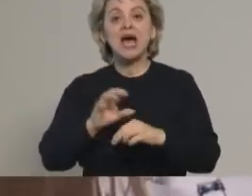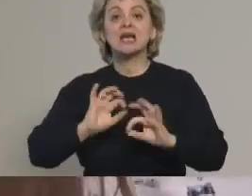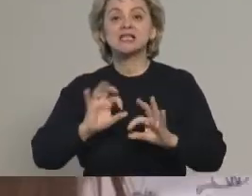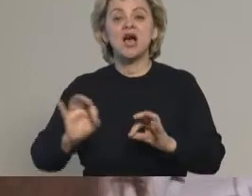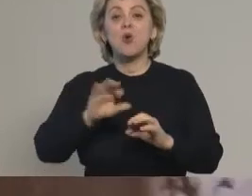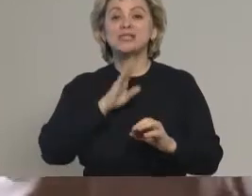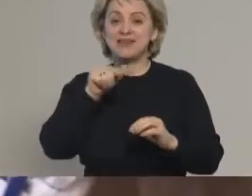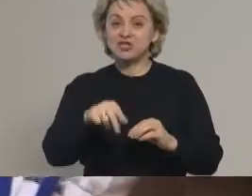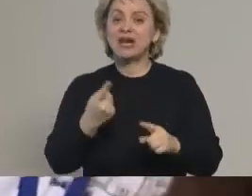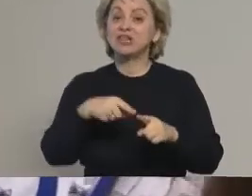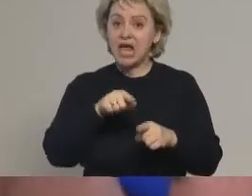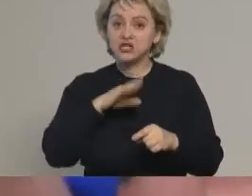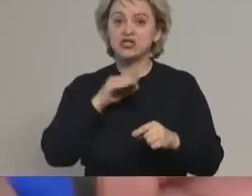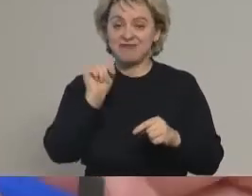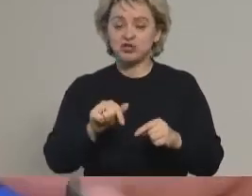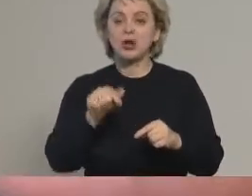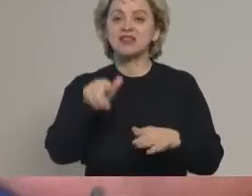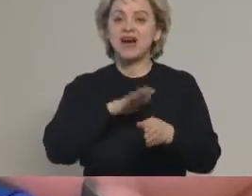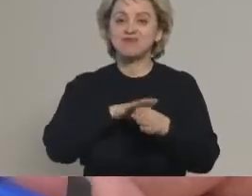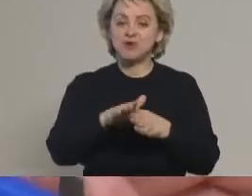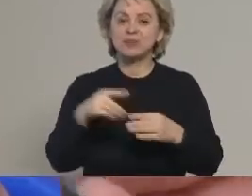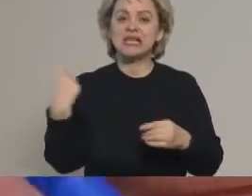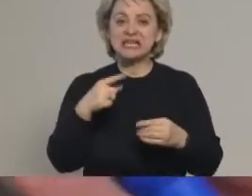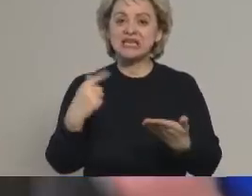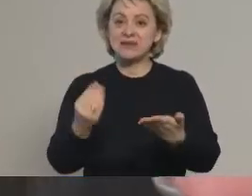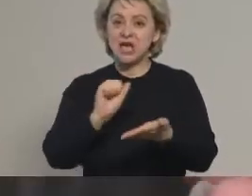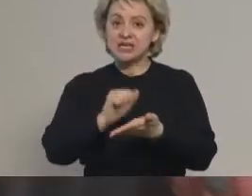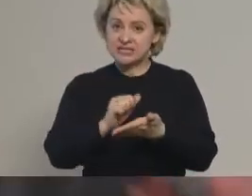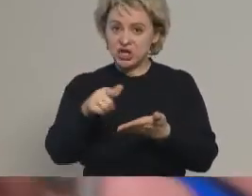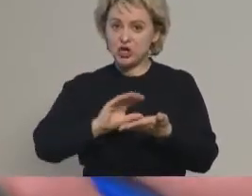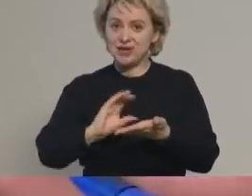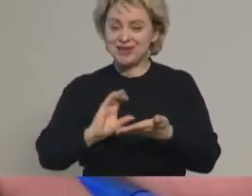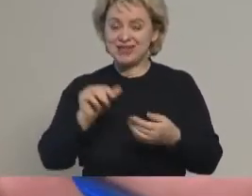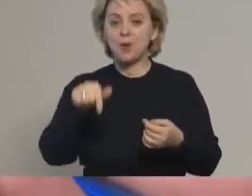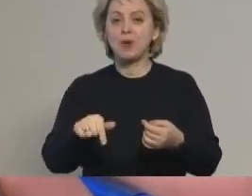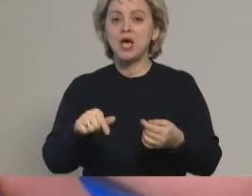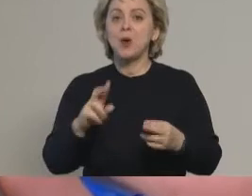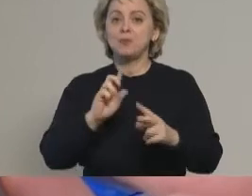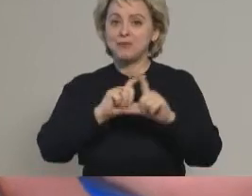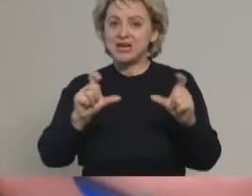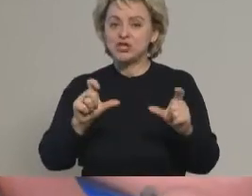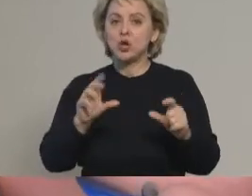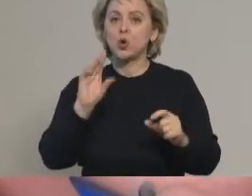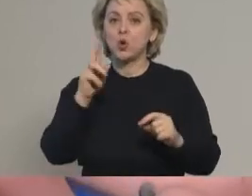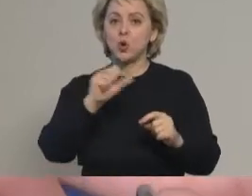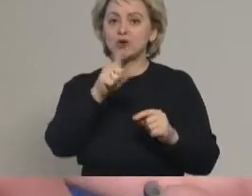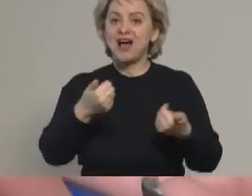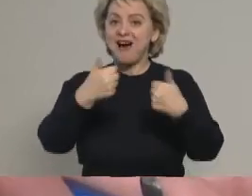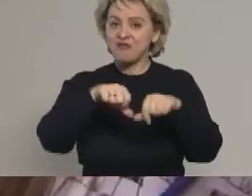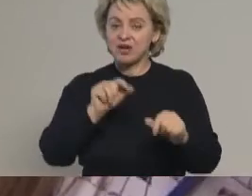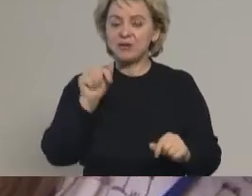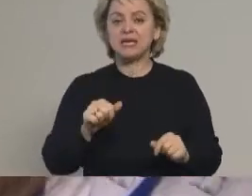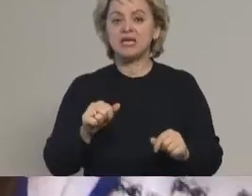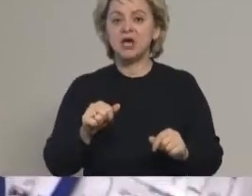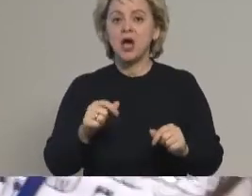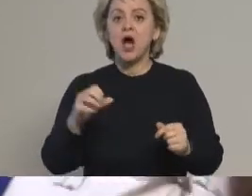для девочек». Она выполнена в едином серийном для библиотеки «Крошка» оформлении,